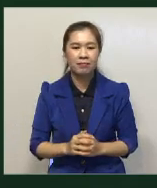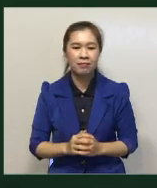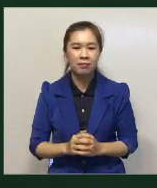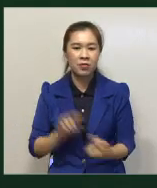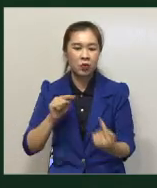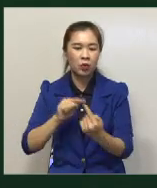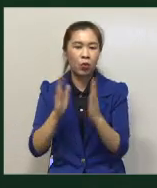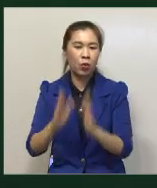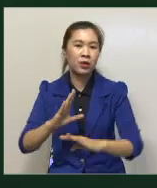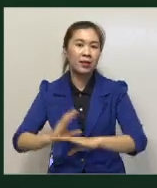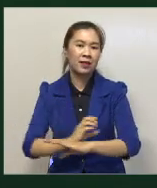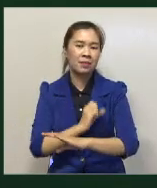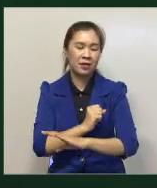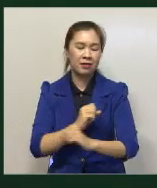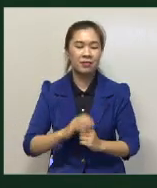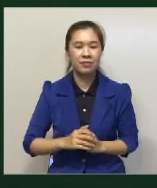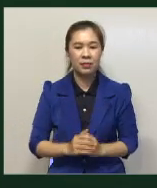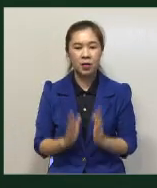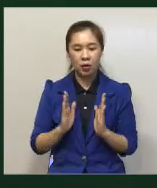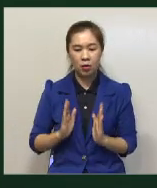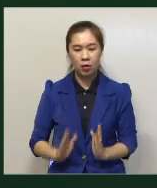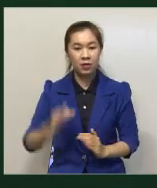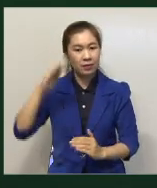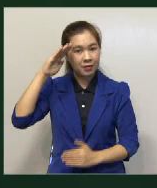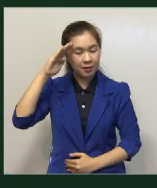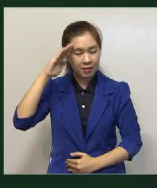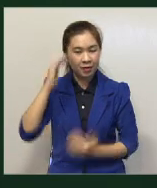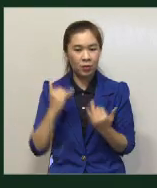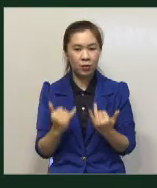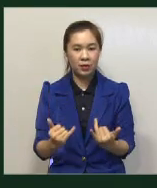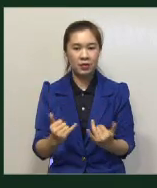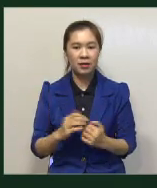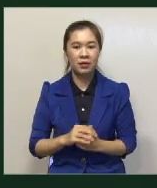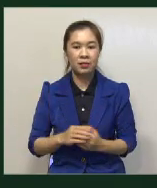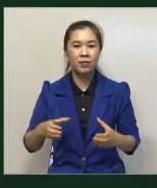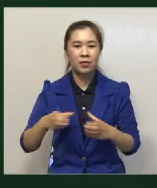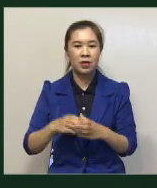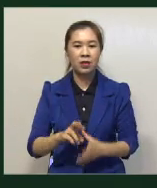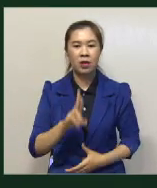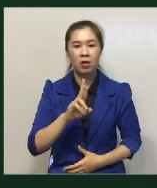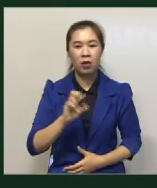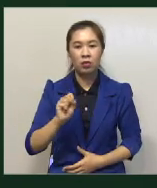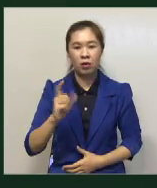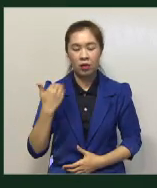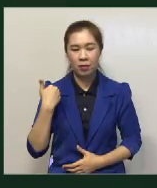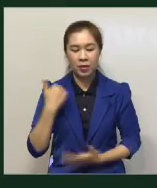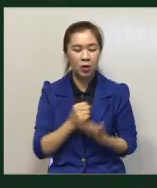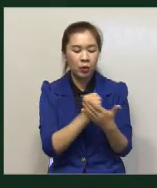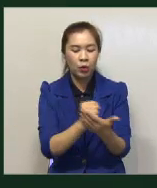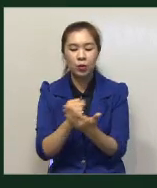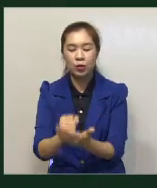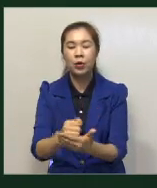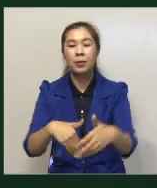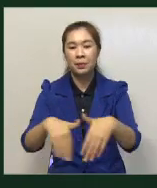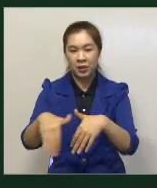นักการเมืองณวันนี้กองทัพเราเดินโดยเฉพาะกองกำลังรศนะเราเข้าไปช่วยเหลือประชาชนนะ